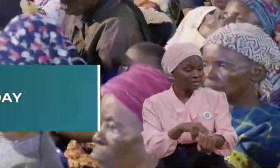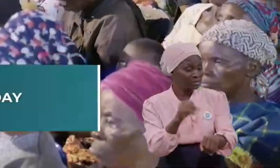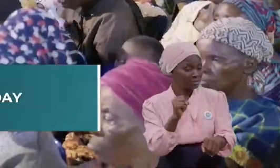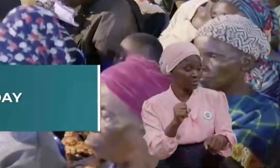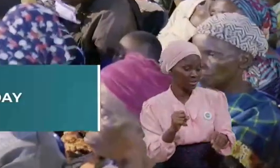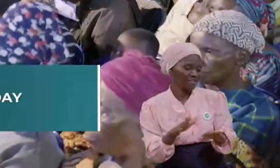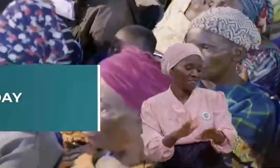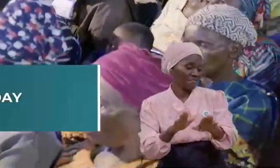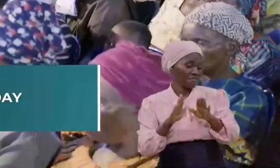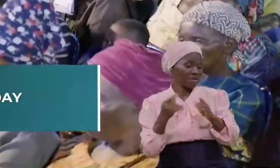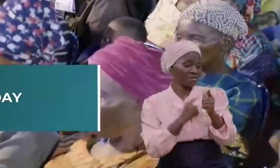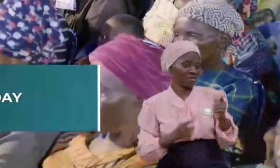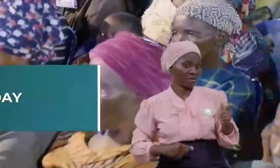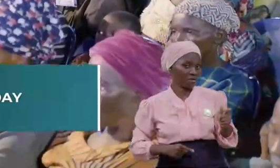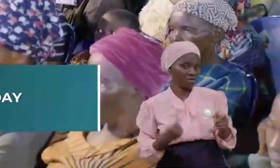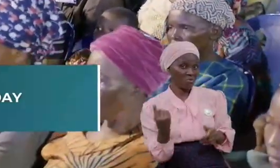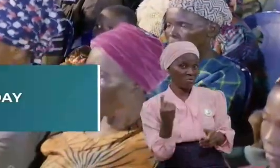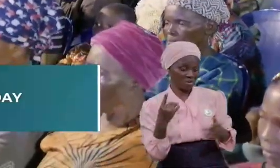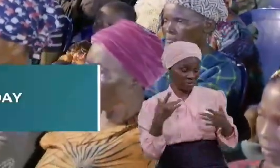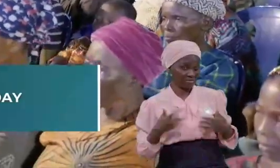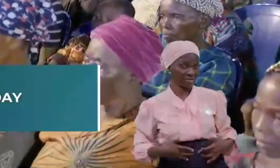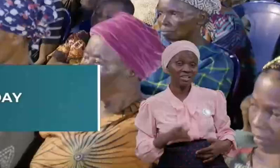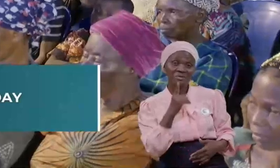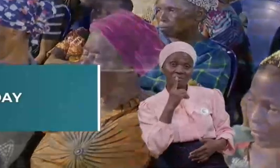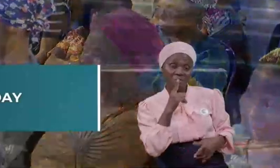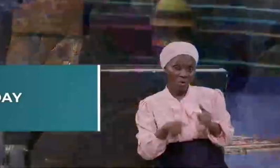extérieurement et servaient leurs images.